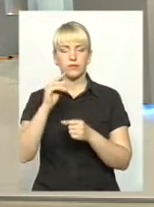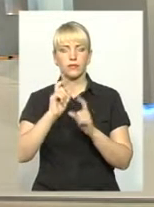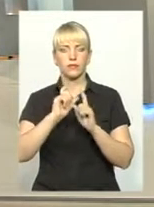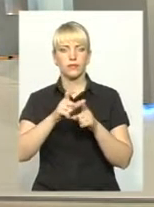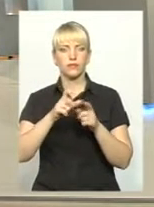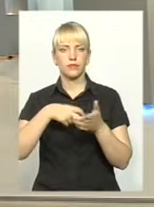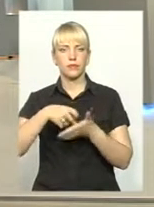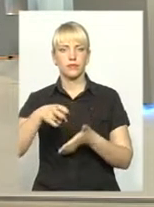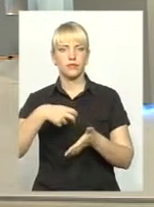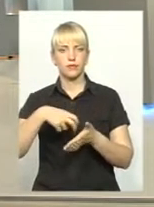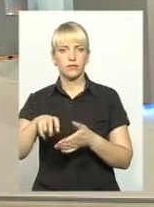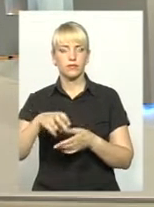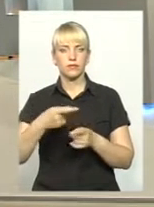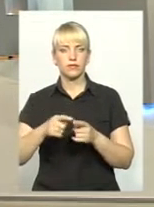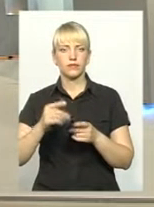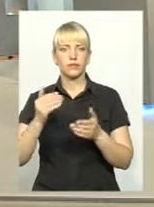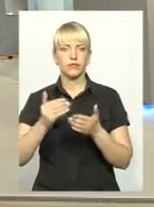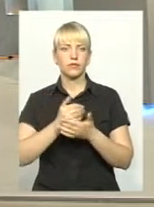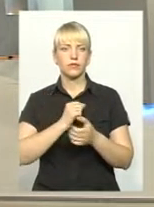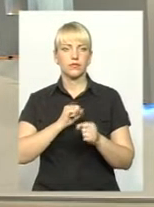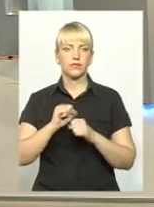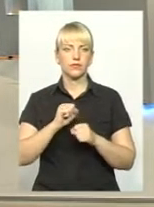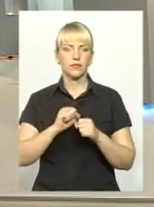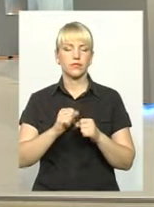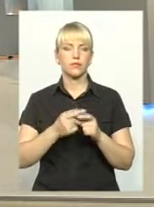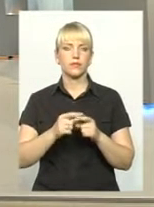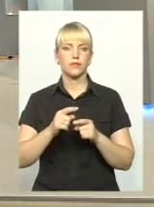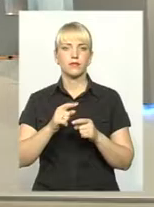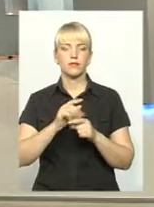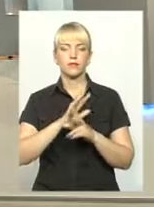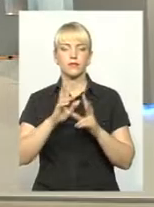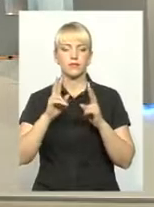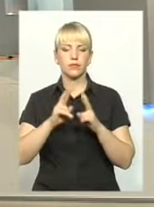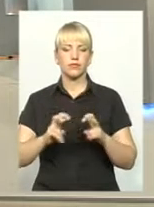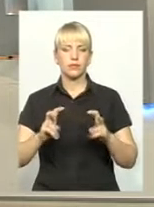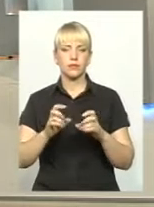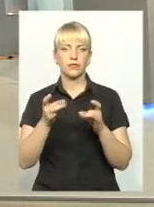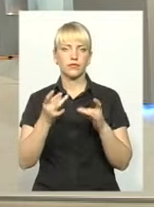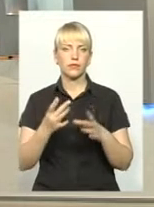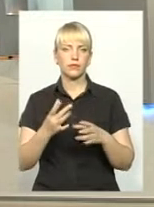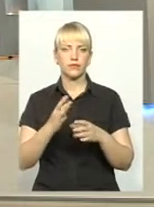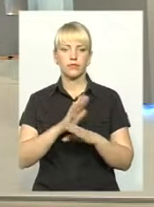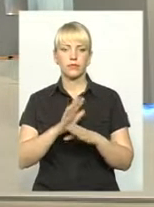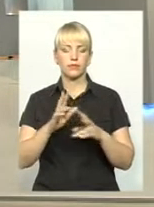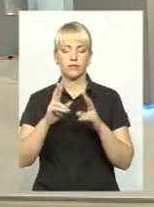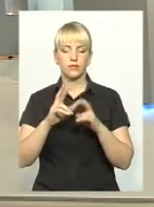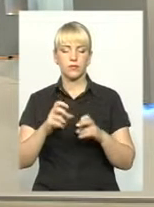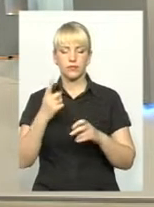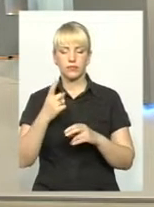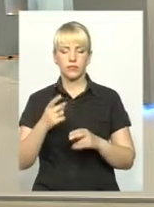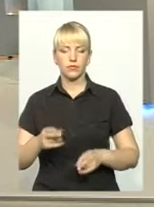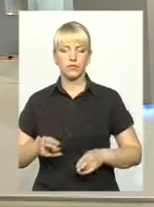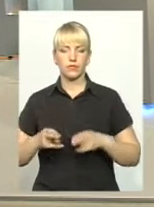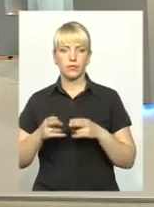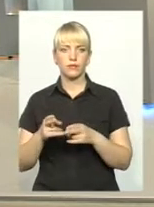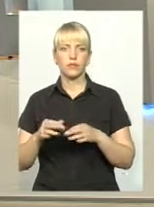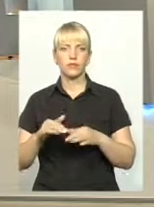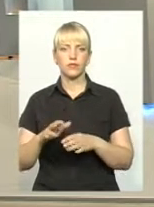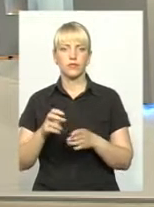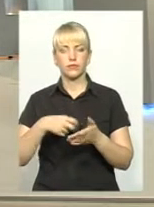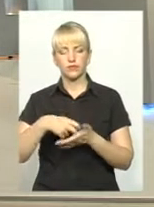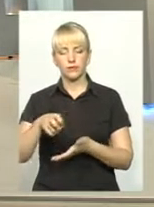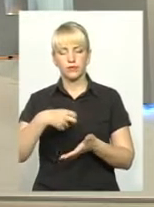Новые руководители, я вижу сейчас в средствах массовой информации, не расследуется, просто одно уголовное дело. Отписки, отписки, отписки.